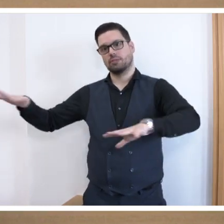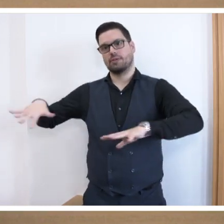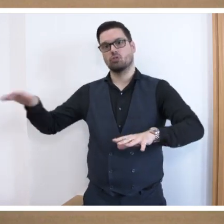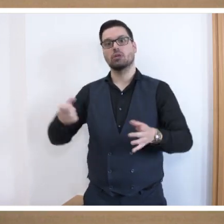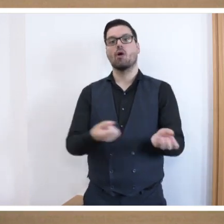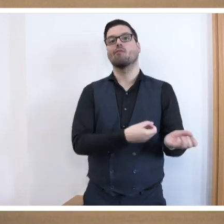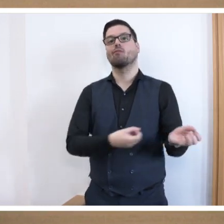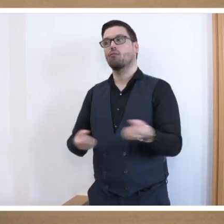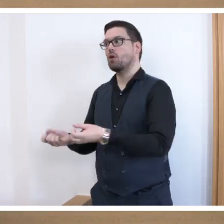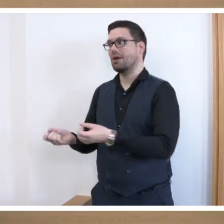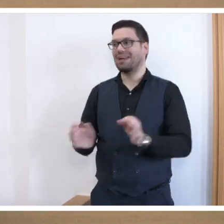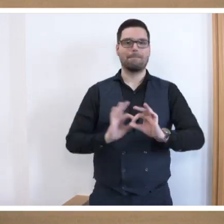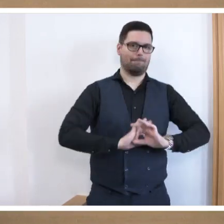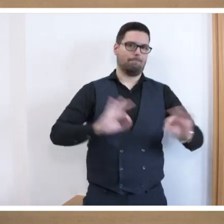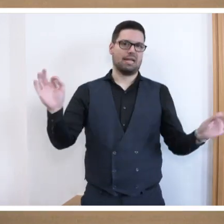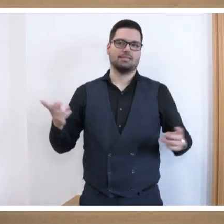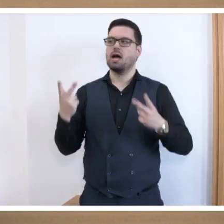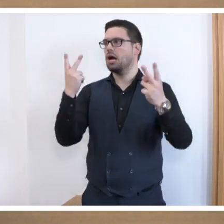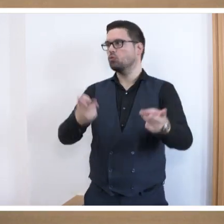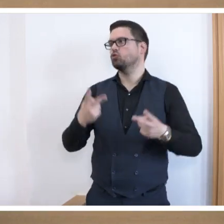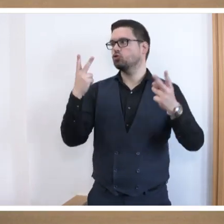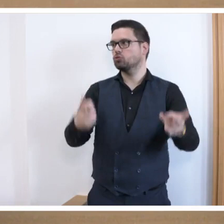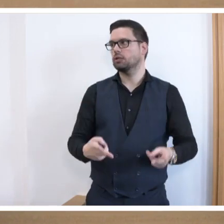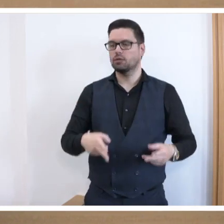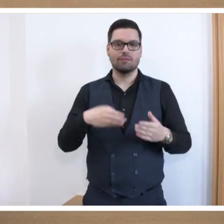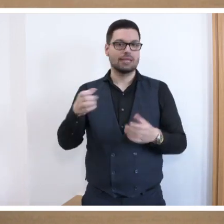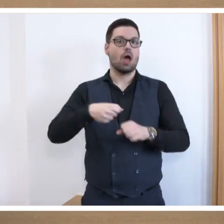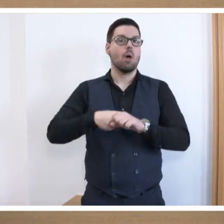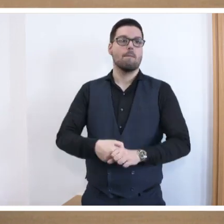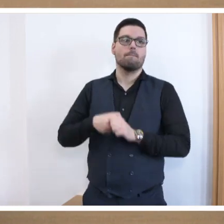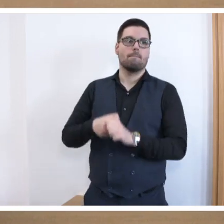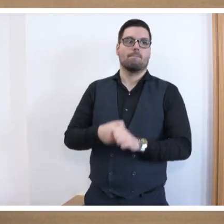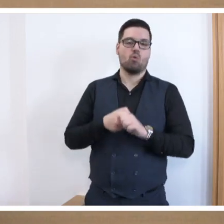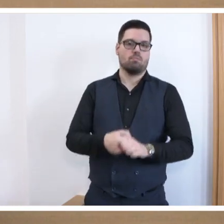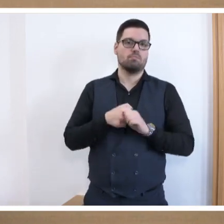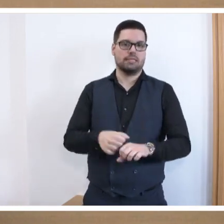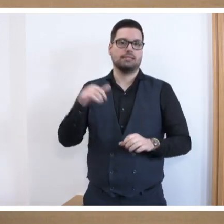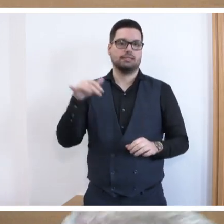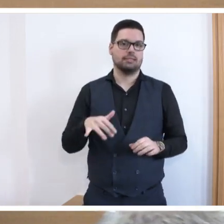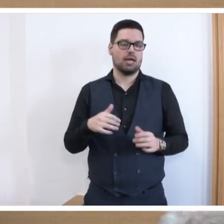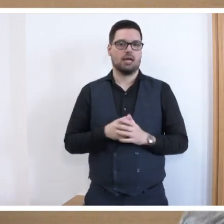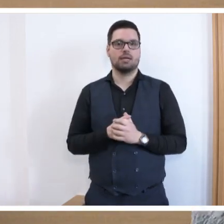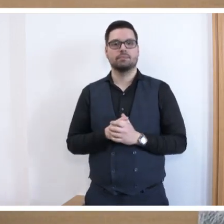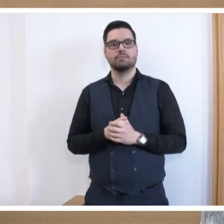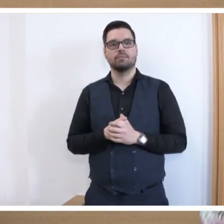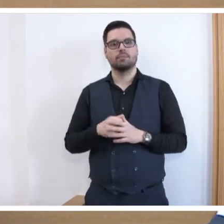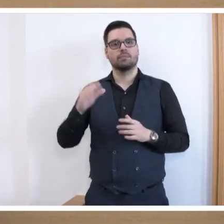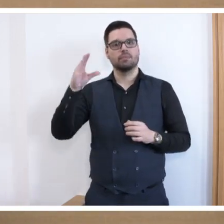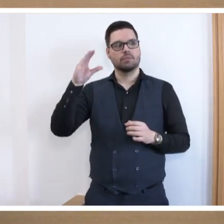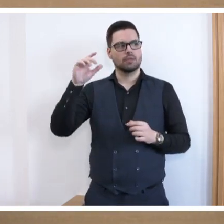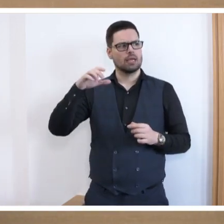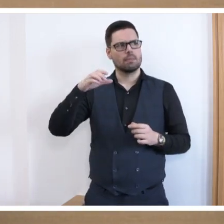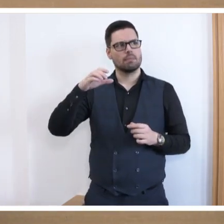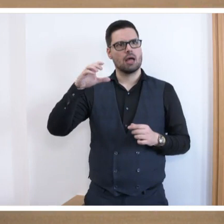ausgestattet, als sie ausgestattet war. Zum Beispiel wurden weitere Pumpen angeschafft. Und ich darf exemplarisch an der Stelle Michael Adam herzlich danken,